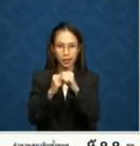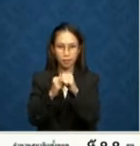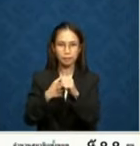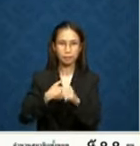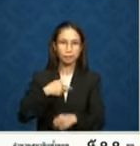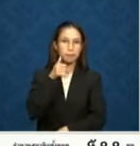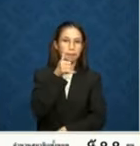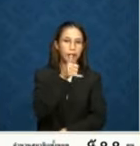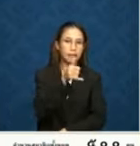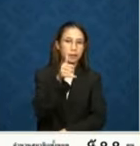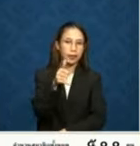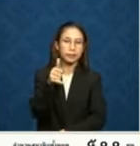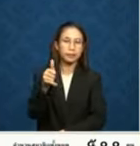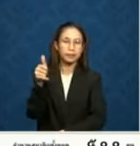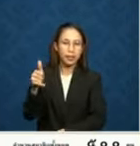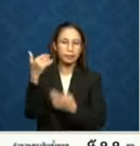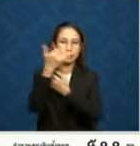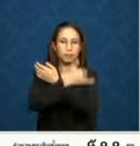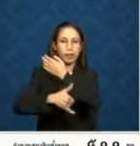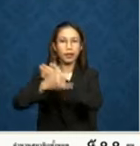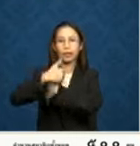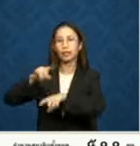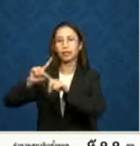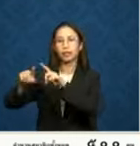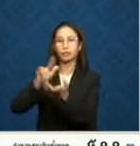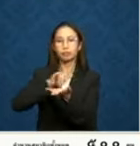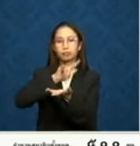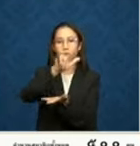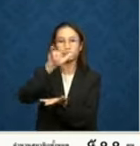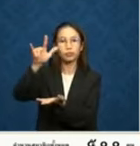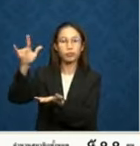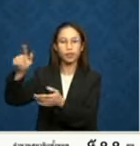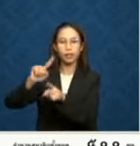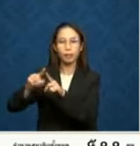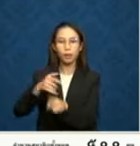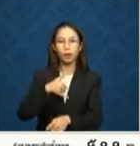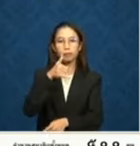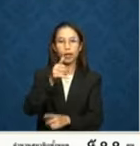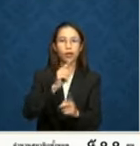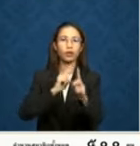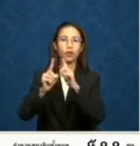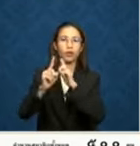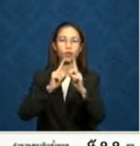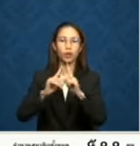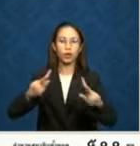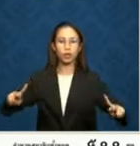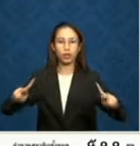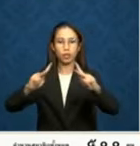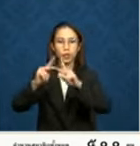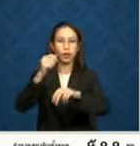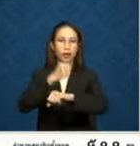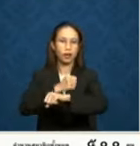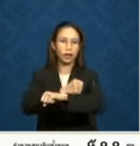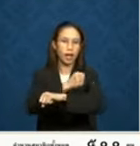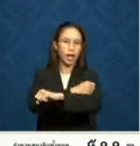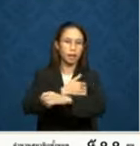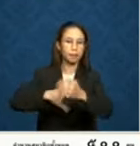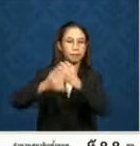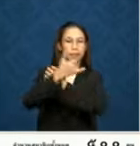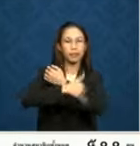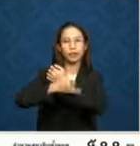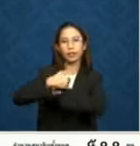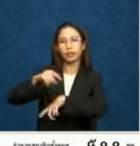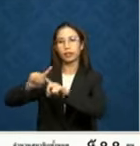ทางไปในประเทศต่างๆเพื่อจะไปเจรจากับกระสวงเลยงานในแต่ลประเทศ